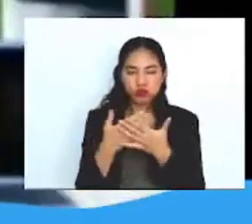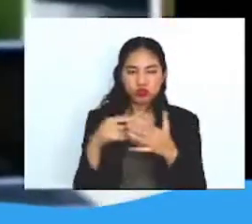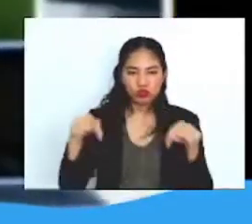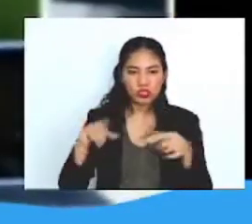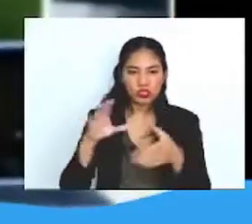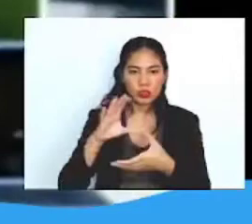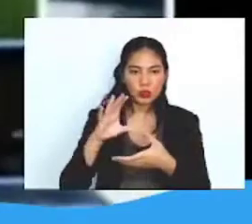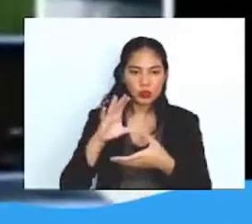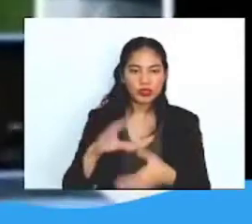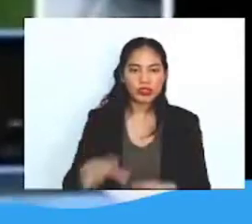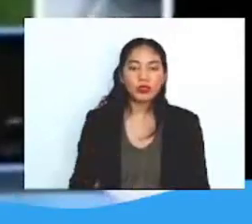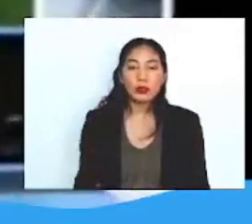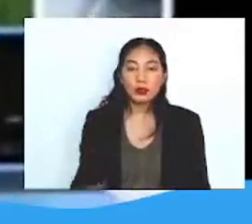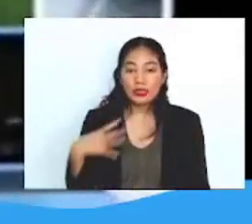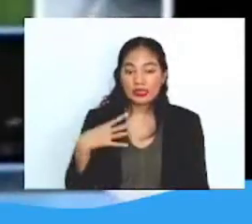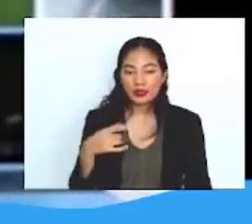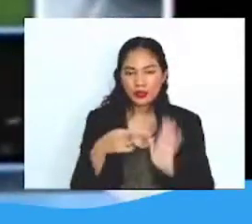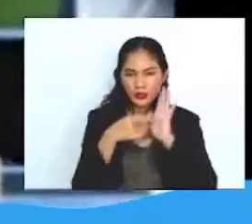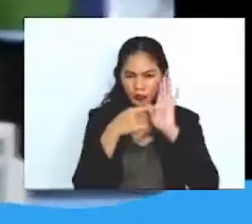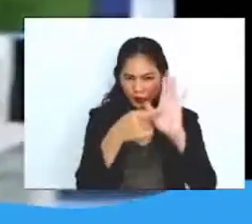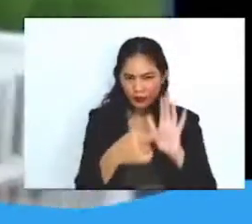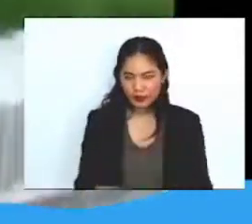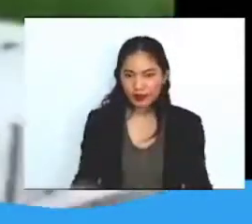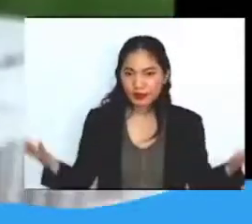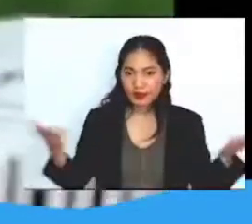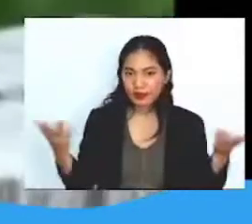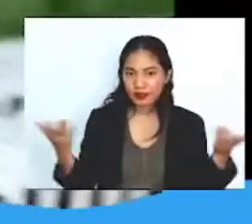dito, nasa Caloocan High School po tayo ngayon.